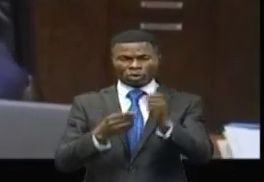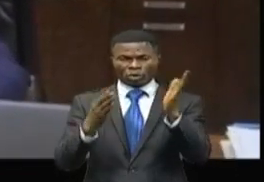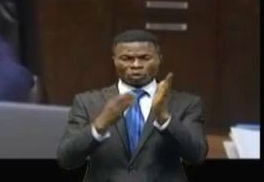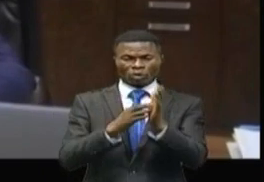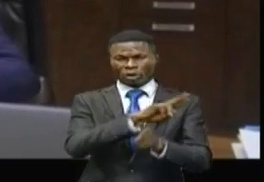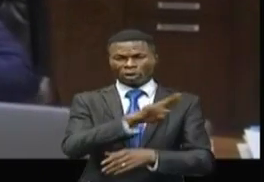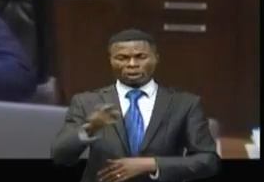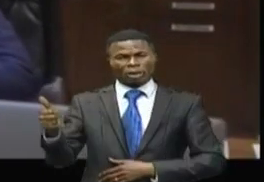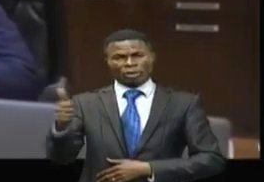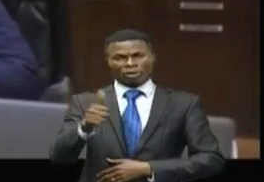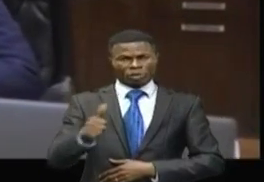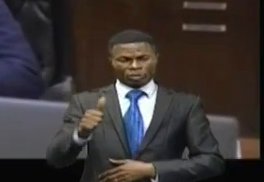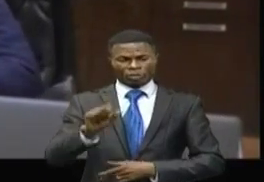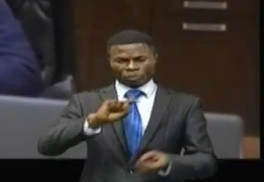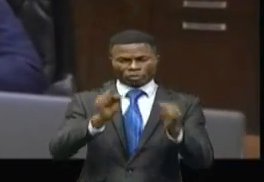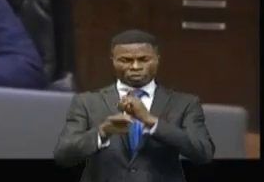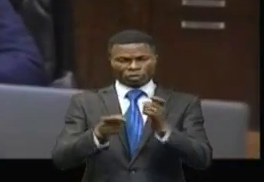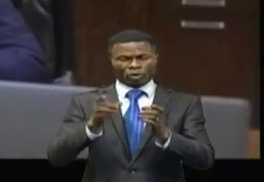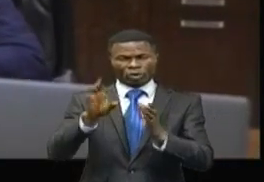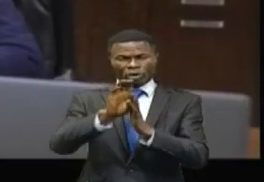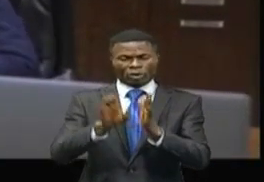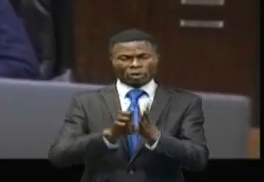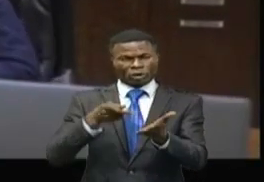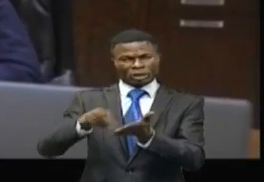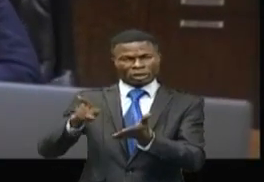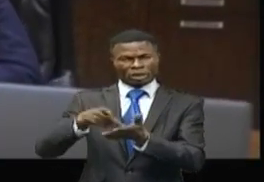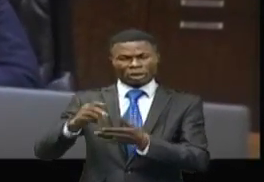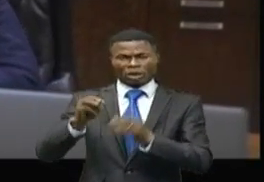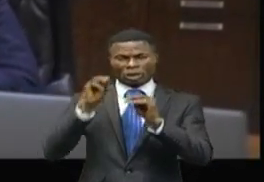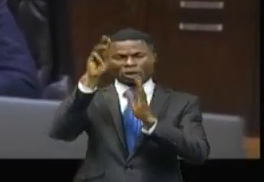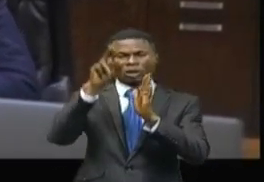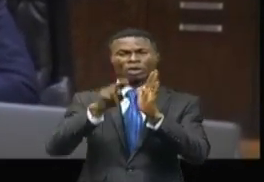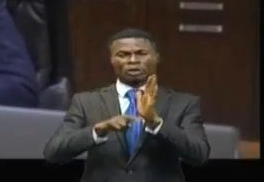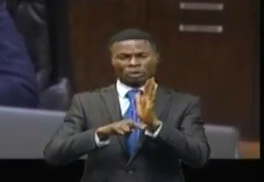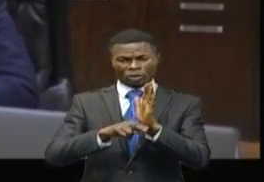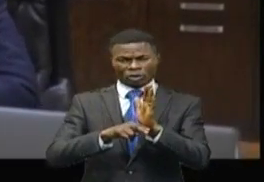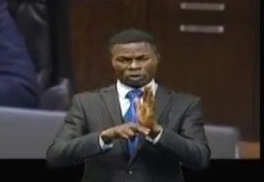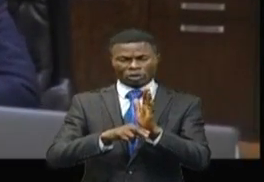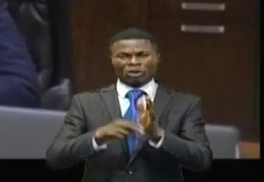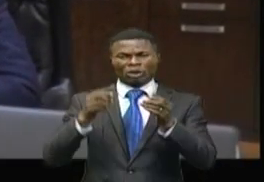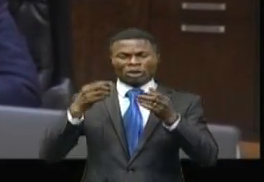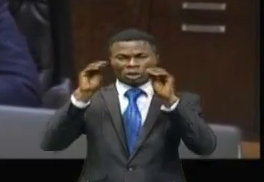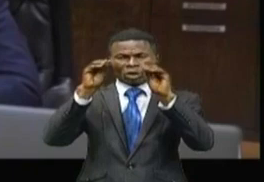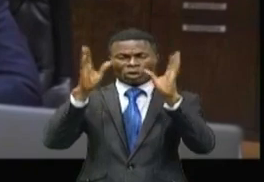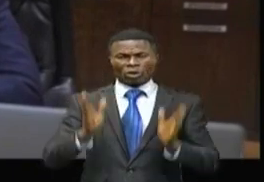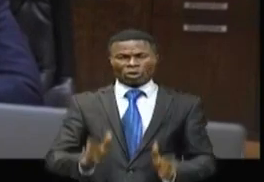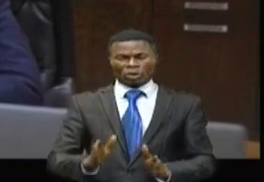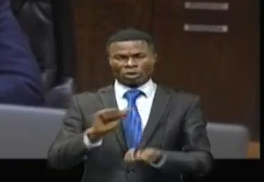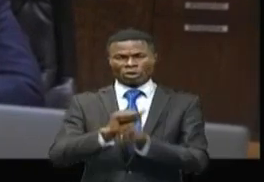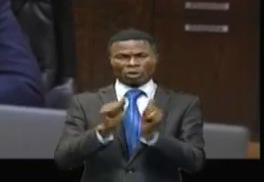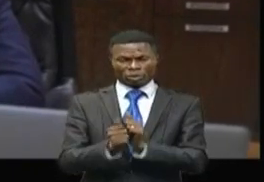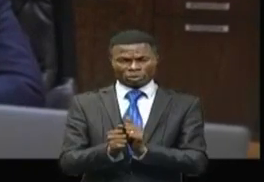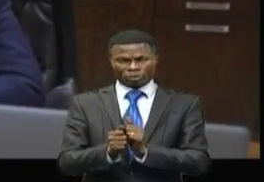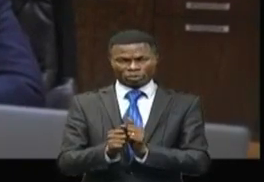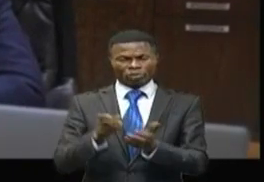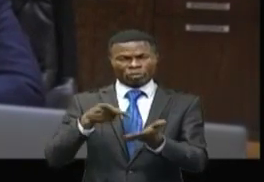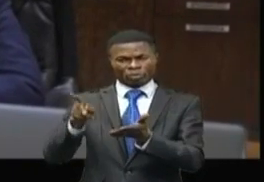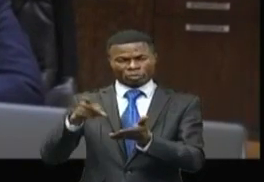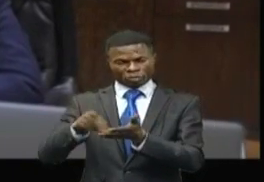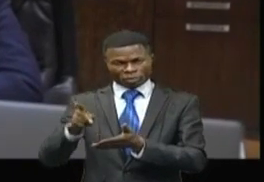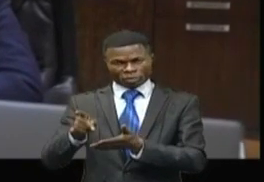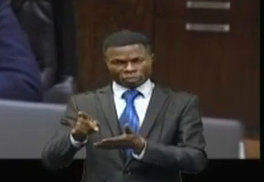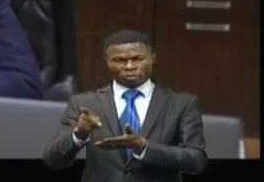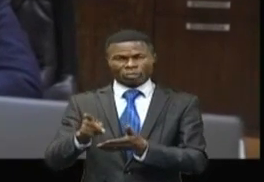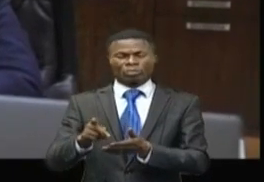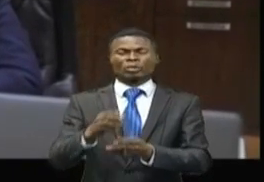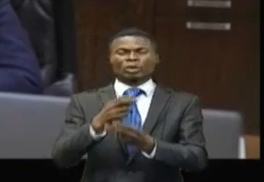sur l'amélioration des conditions sociales des enseignants du secteur notamment sur la carrière la rémunération la